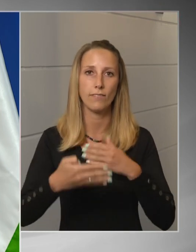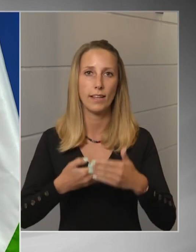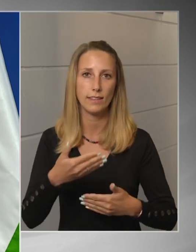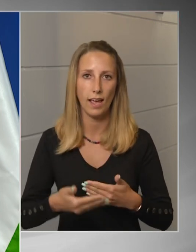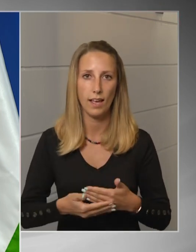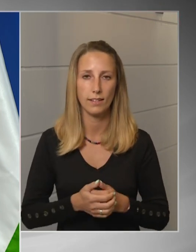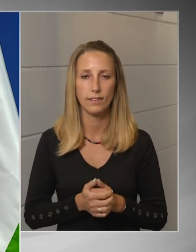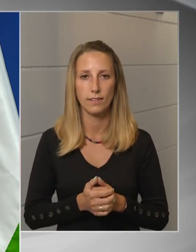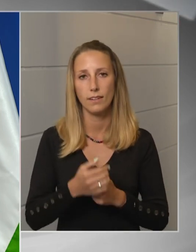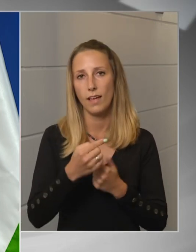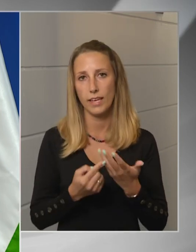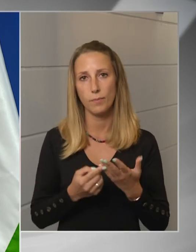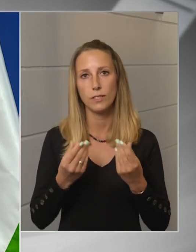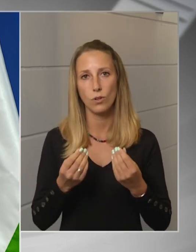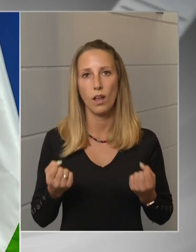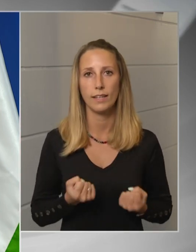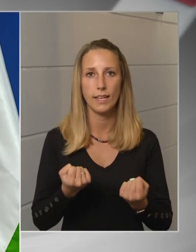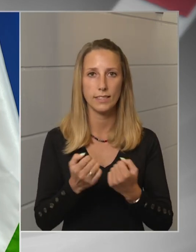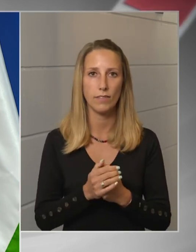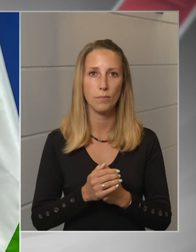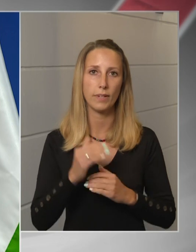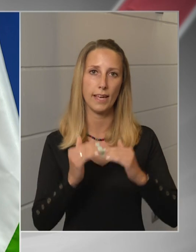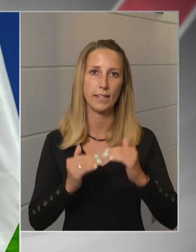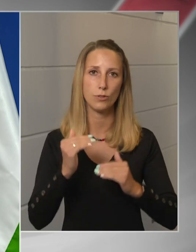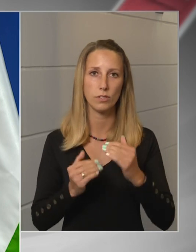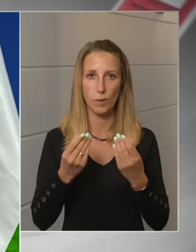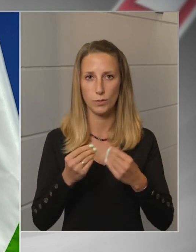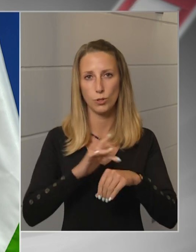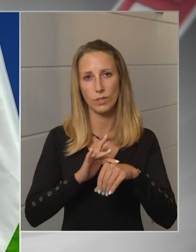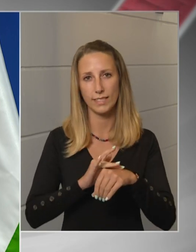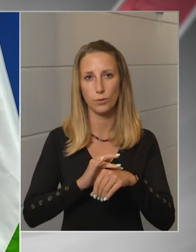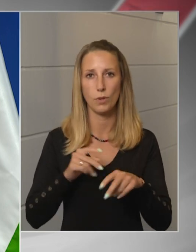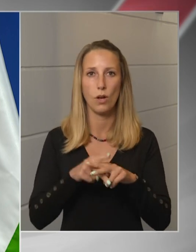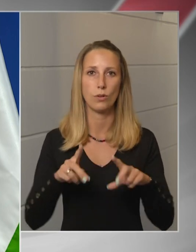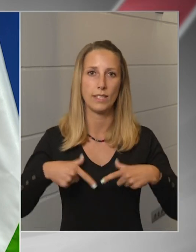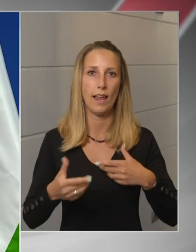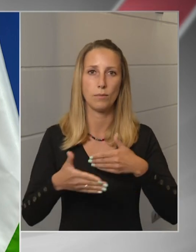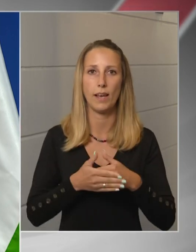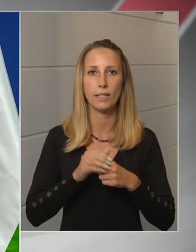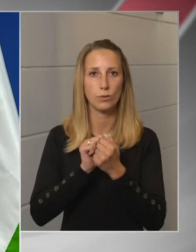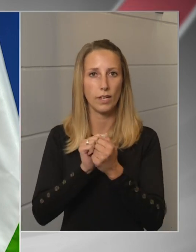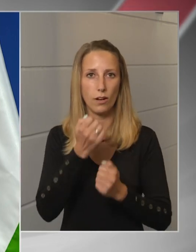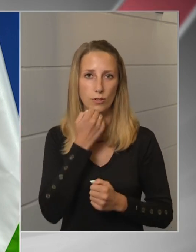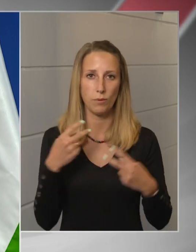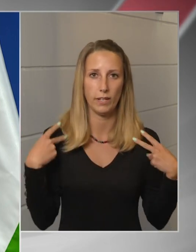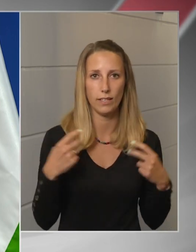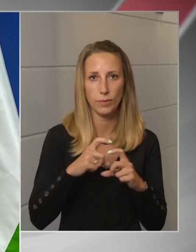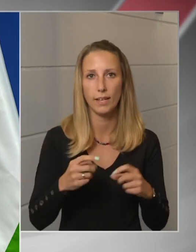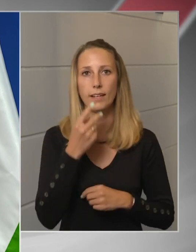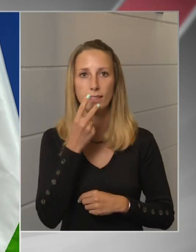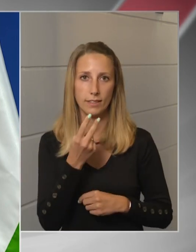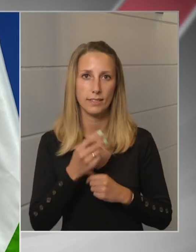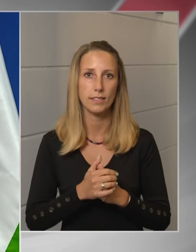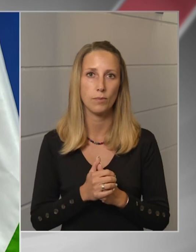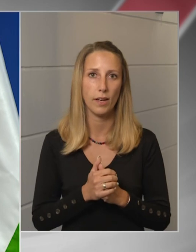egy egyébként sokkal intenzívebb, kiegyensztottabb és sokszínűbb közélet mellett küzdenek meg a saját mandátumukért, azok nézzék meg, hogy a